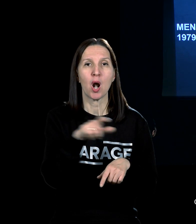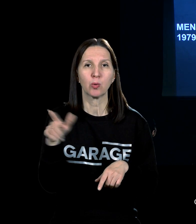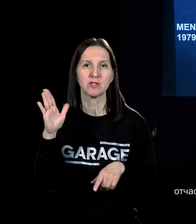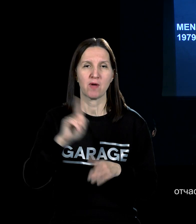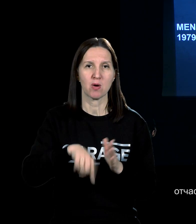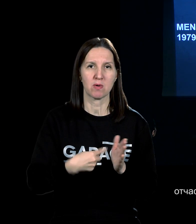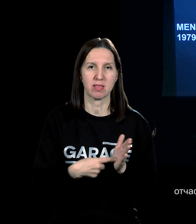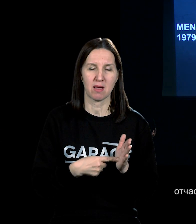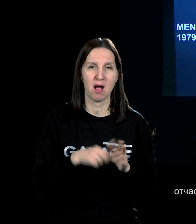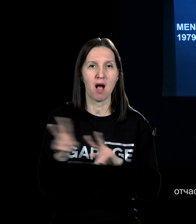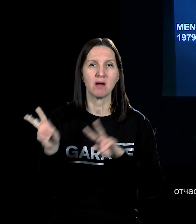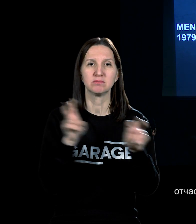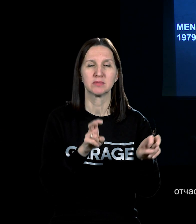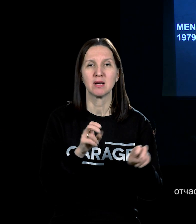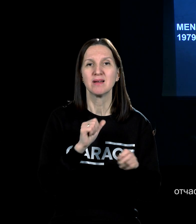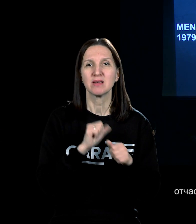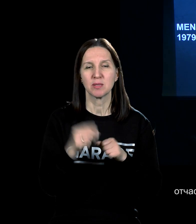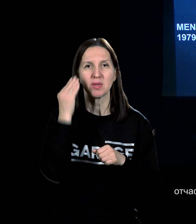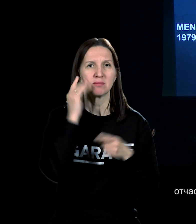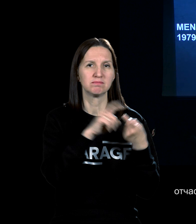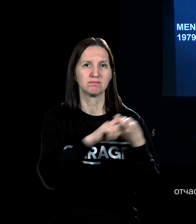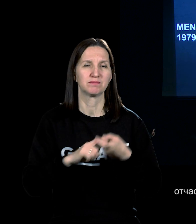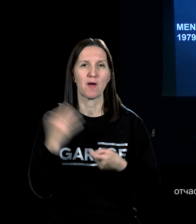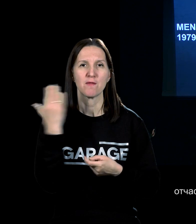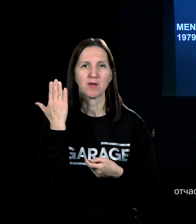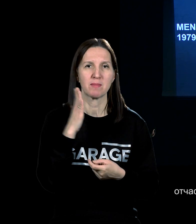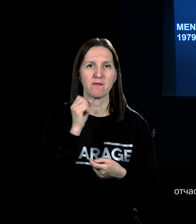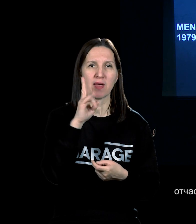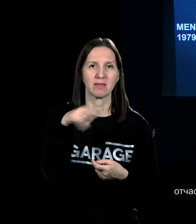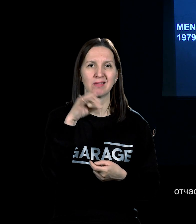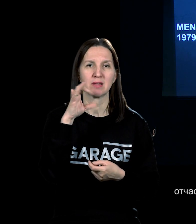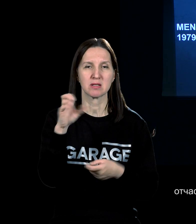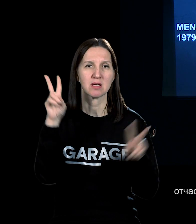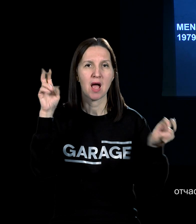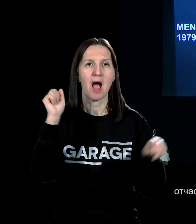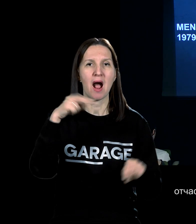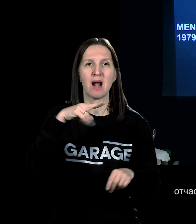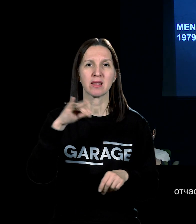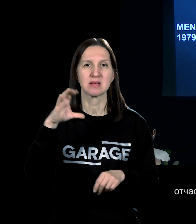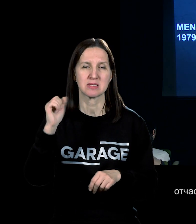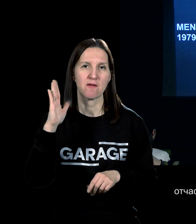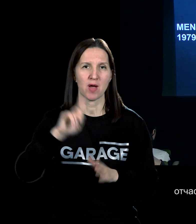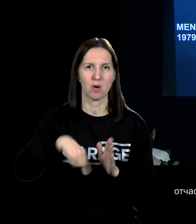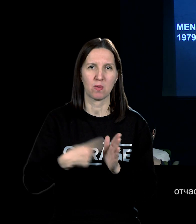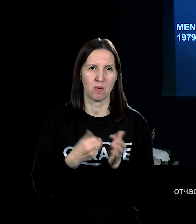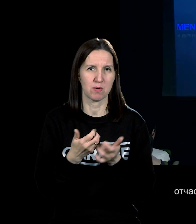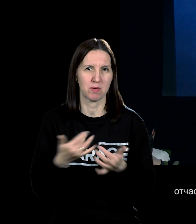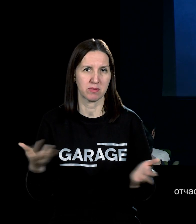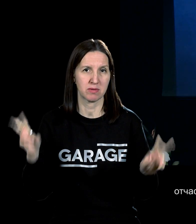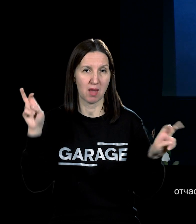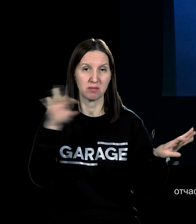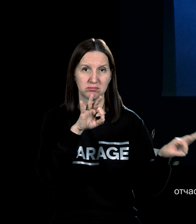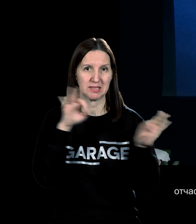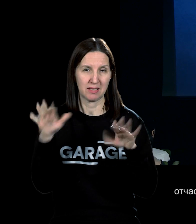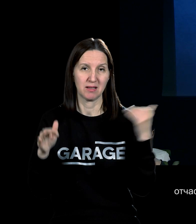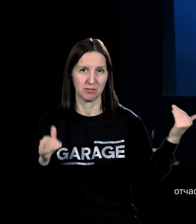городах», названы по части как отсылка к фильму Вендерса «Алиса в городах», это цитата оттуда, и представляющие